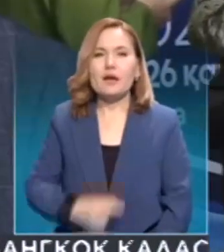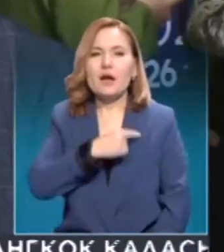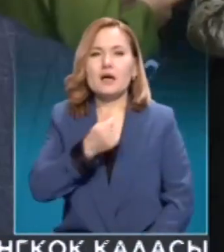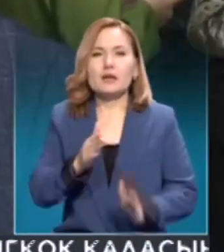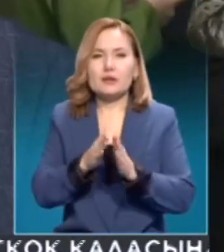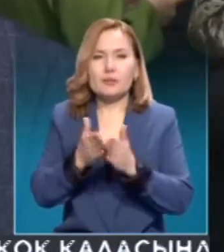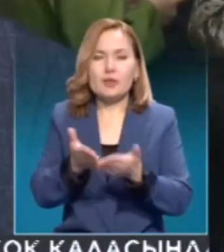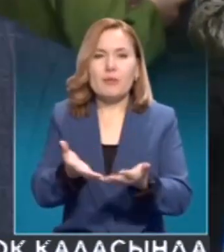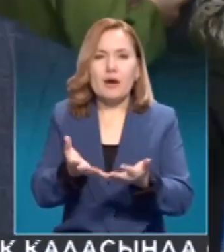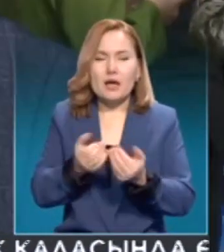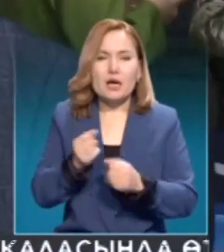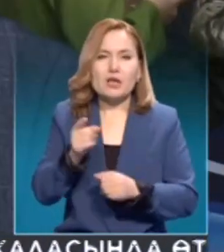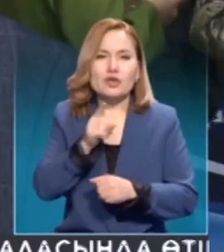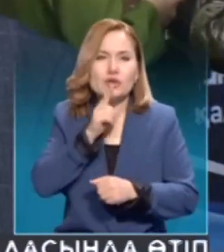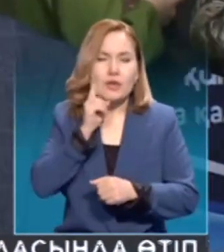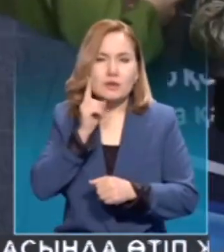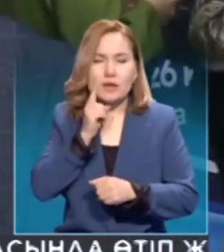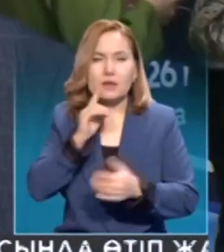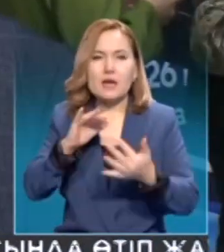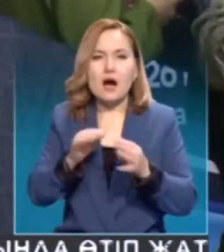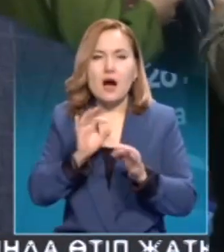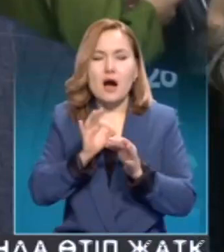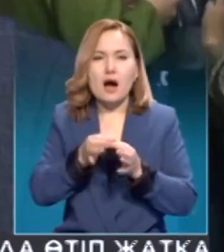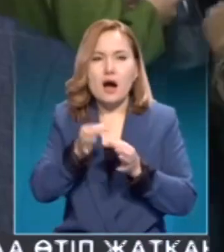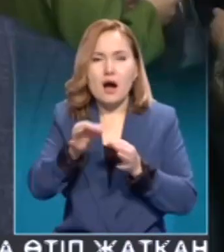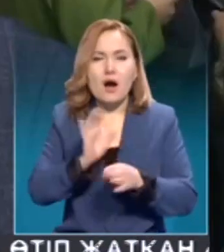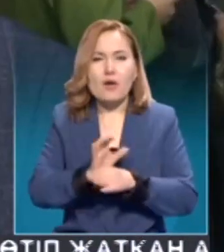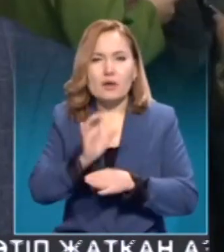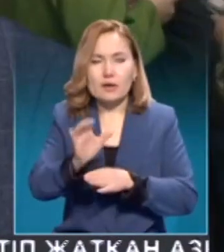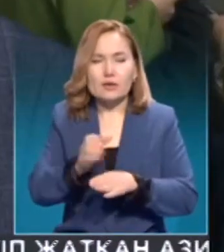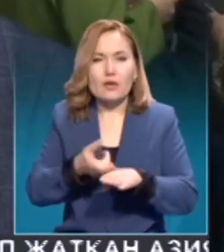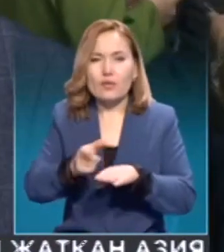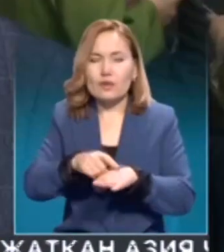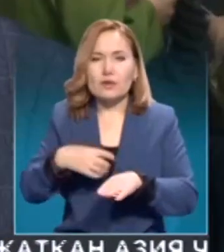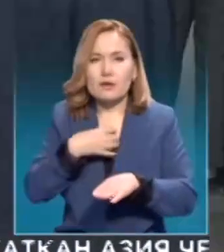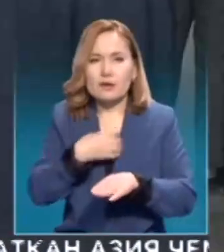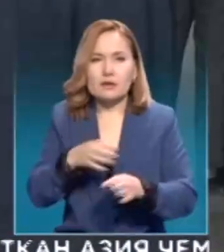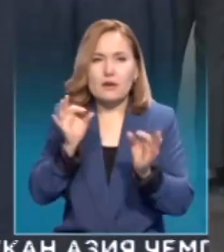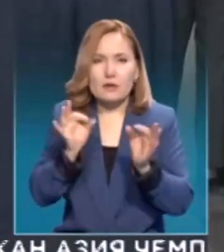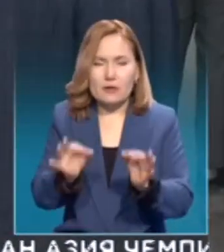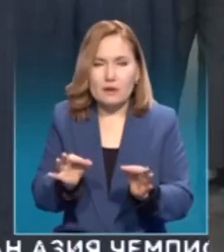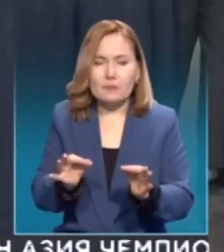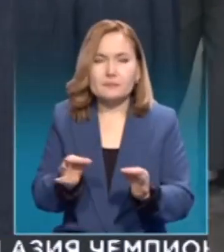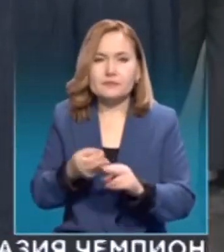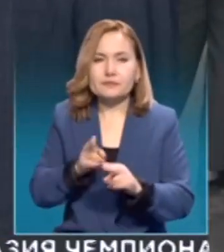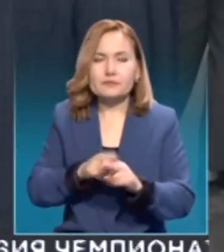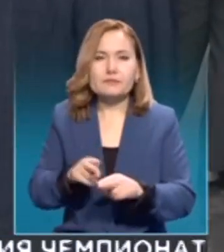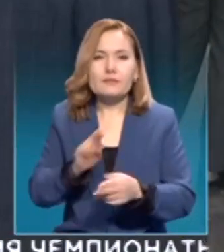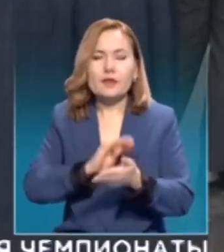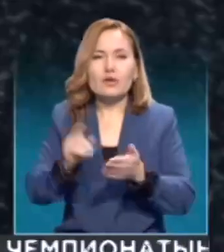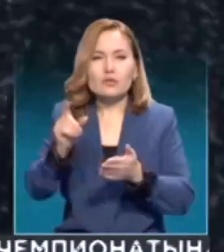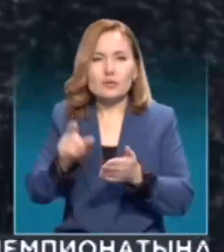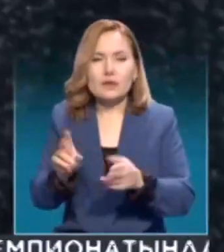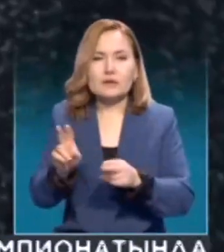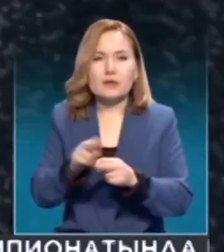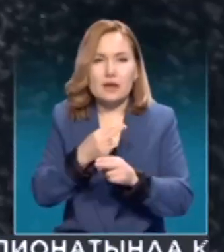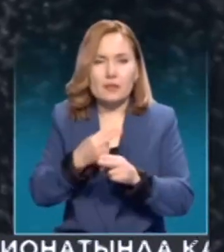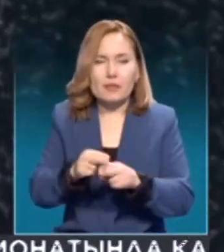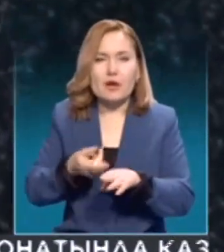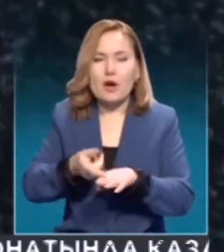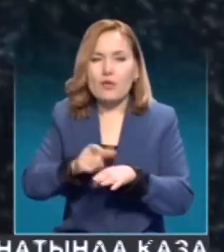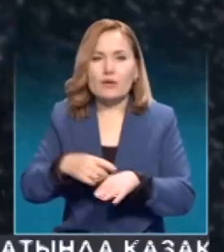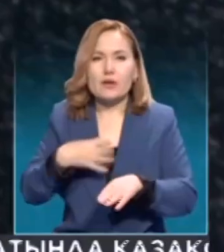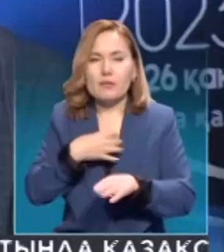бағдарламасын осы журналистерге де ұсыну мәселесі де ол өте орынды мәселе. Журналистерді тәрбиелеу ол қазіргі